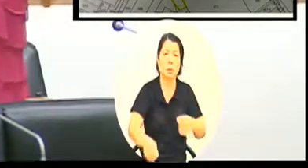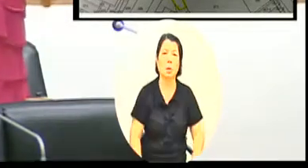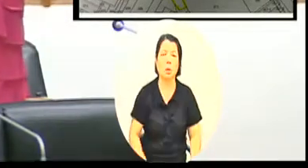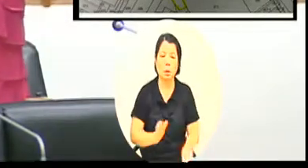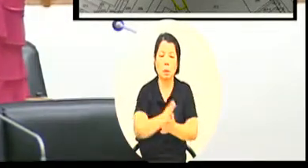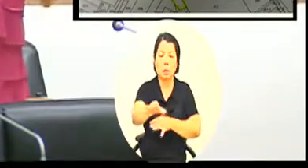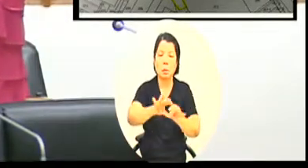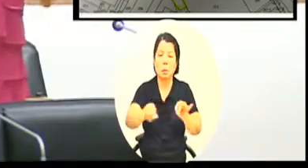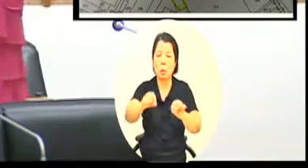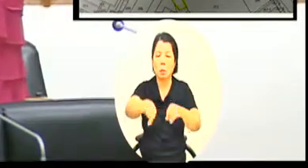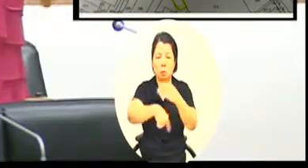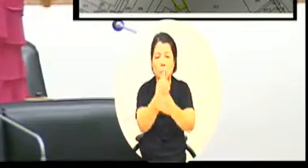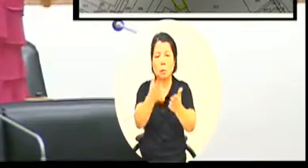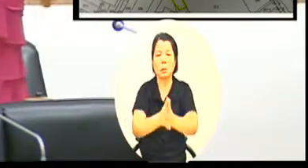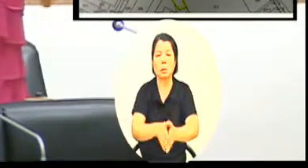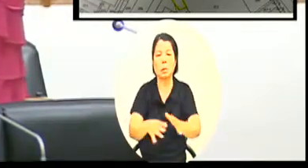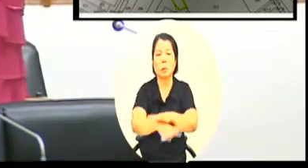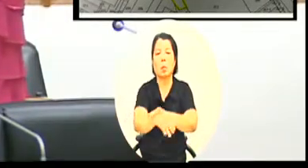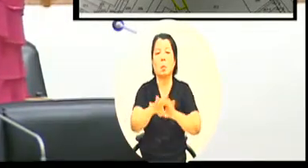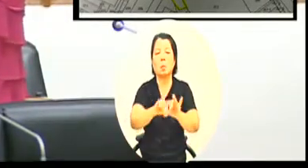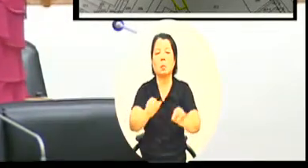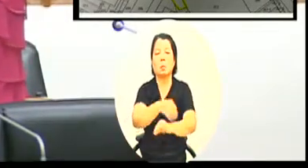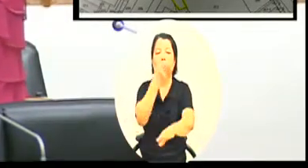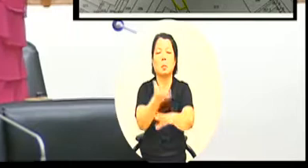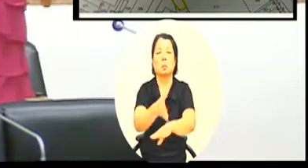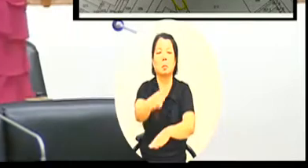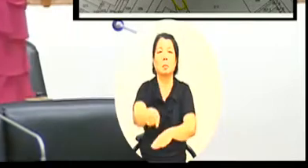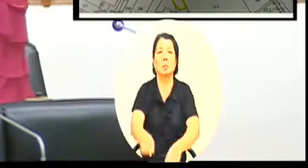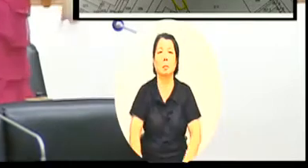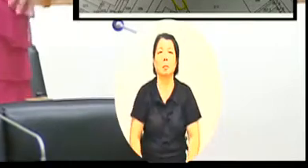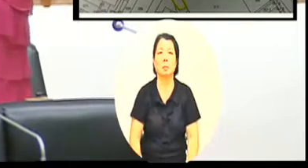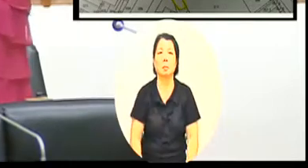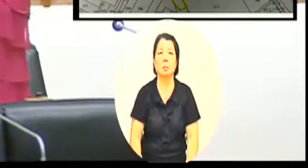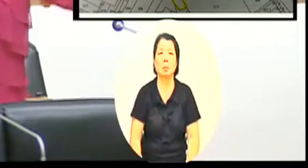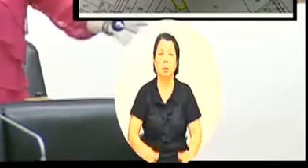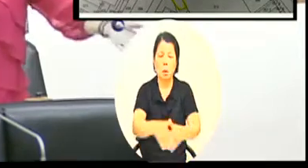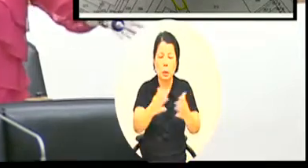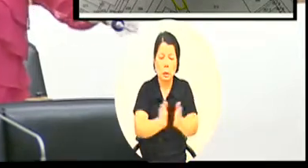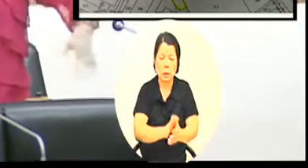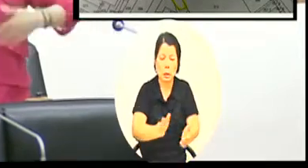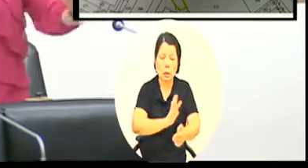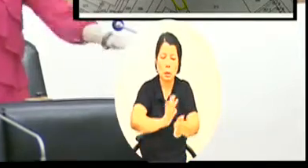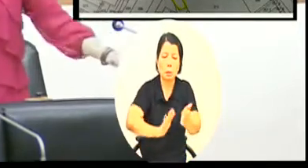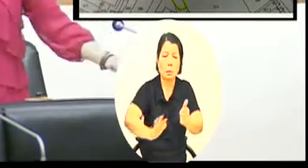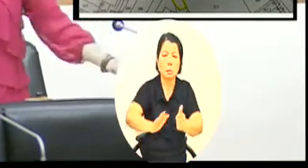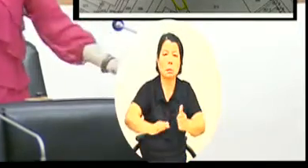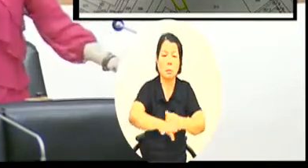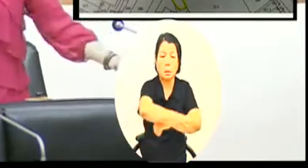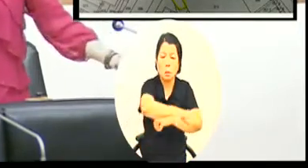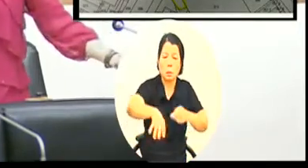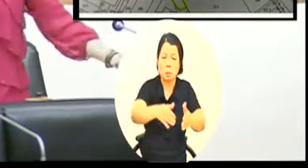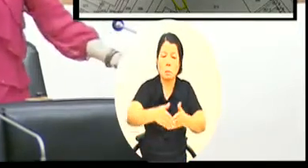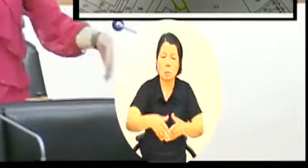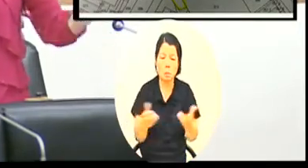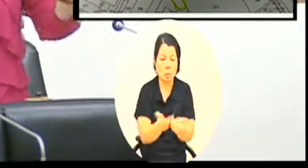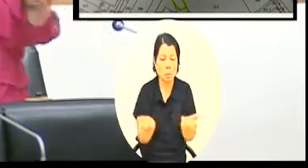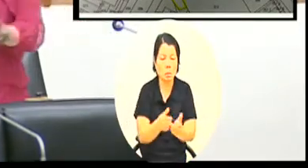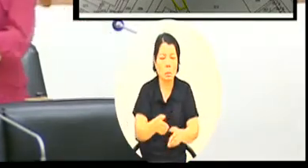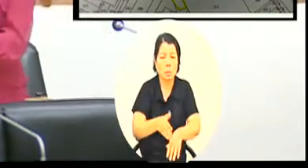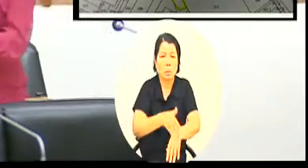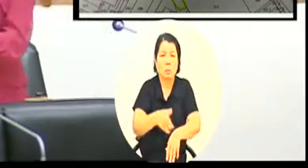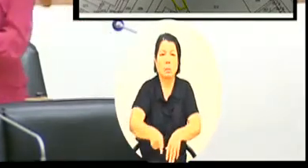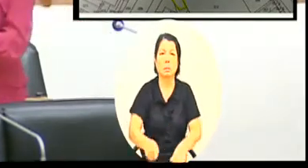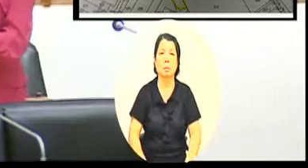绝对是乖的要砍起帮啊，那这样子这个造成整个环境的影响，没有办法开发，那不